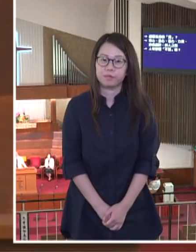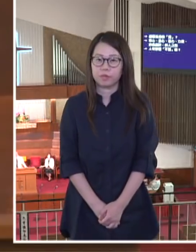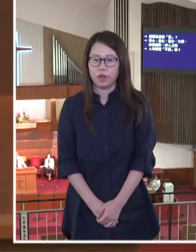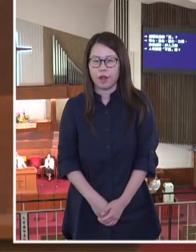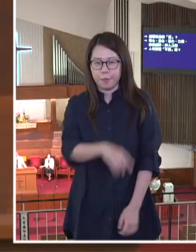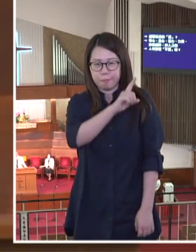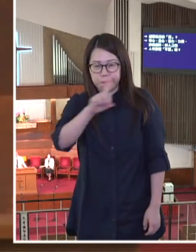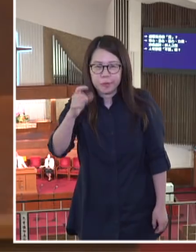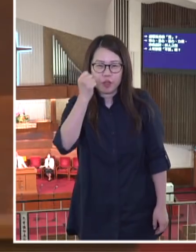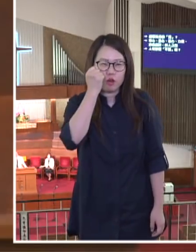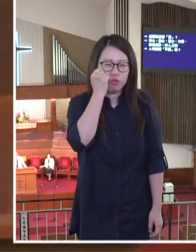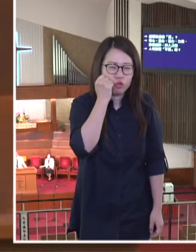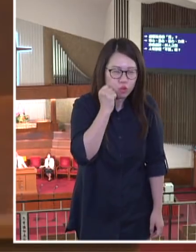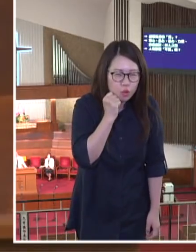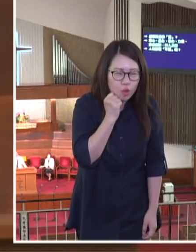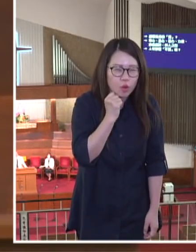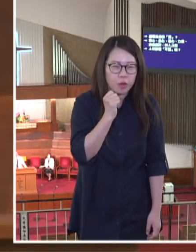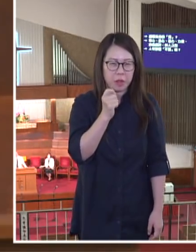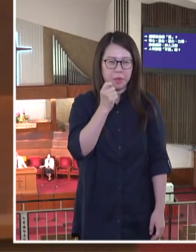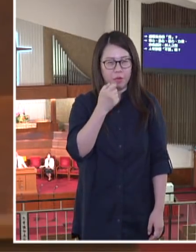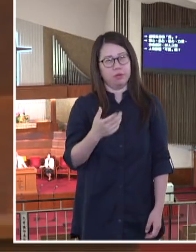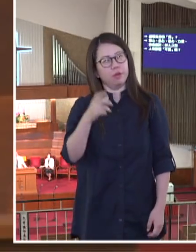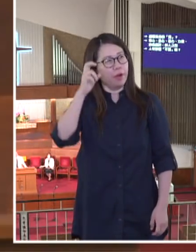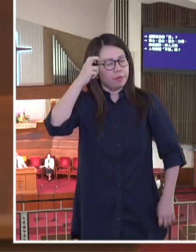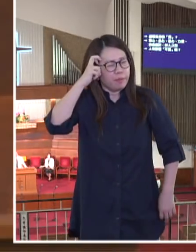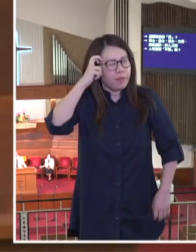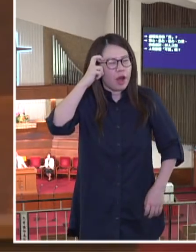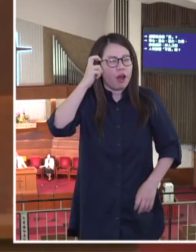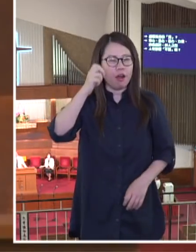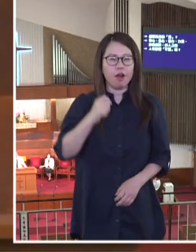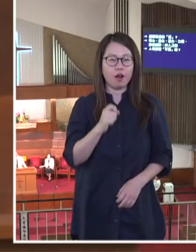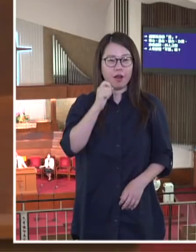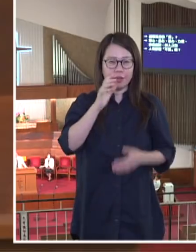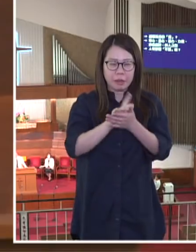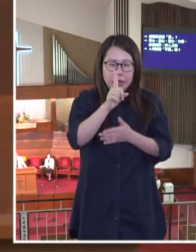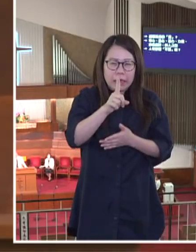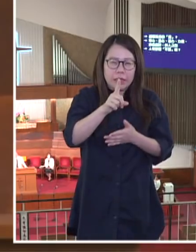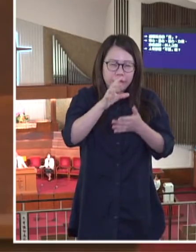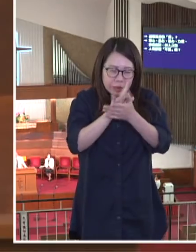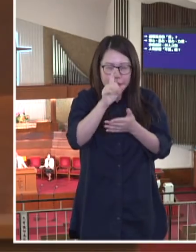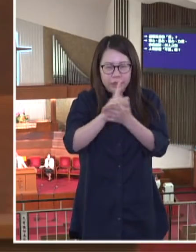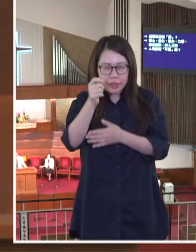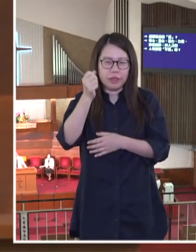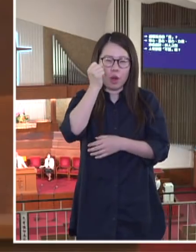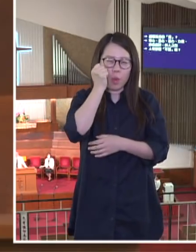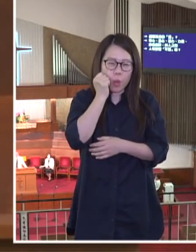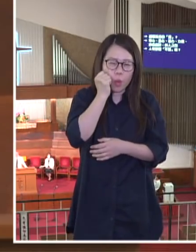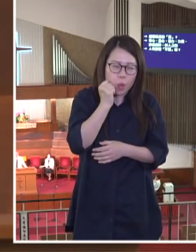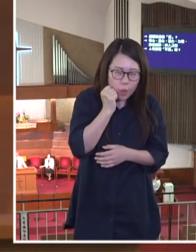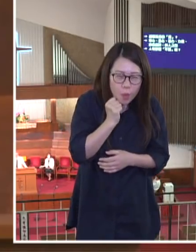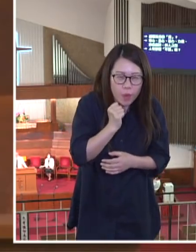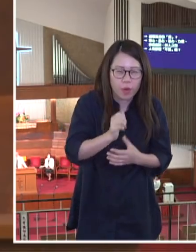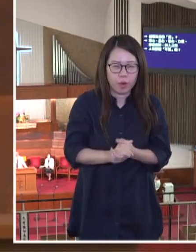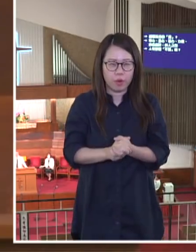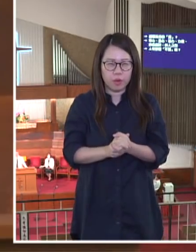会想，哎呀我又大了一年，即是我就即是觉得会自己好像又失去了一些东西，即是又没什么没那么好